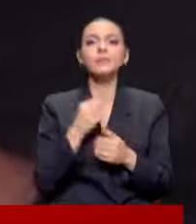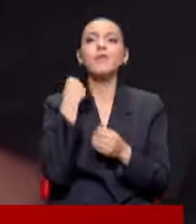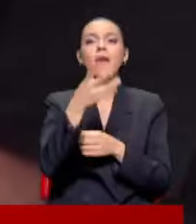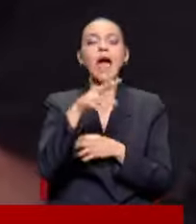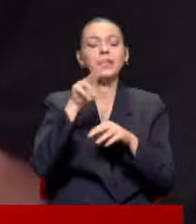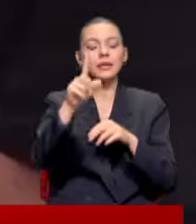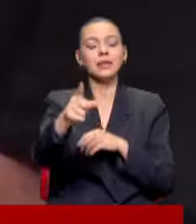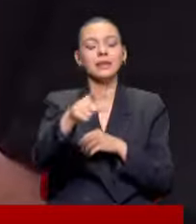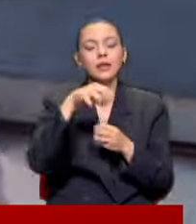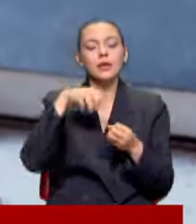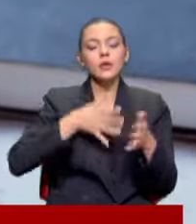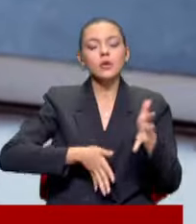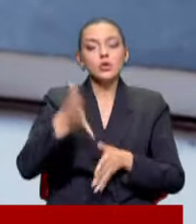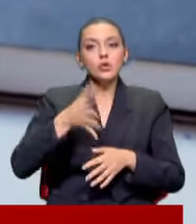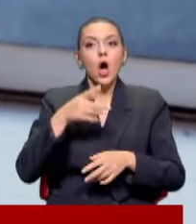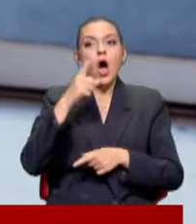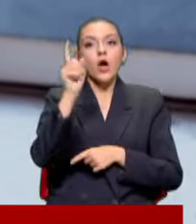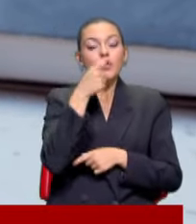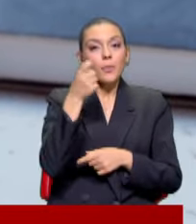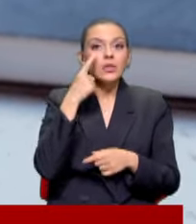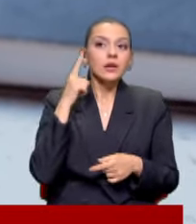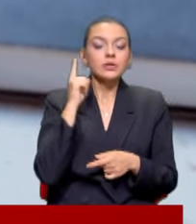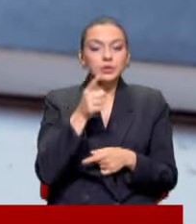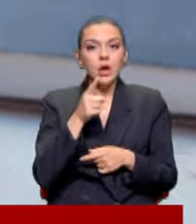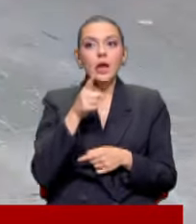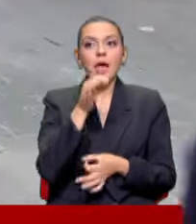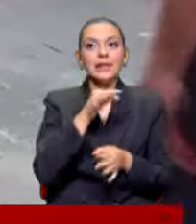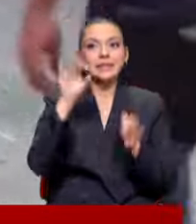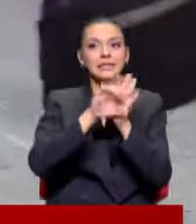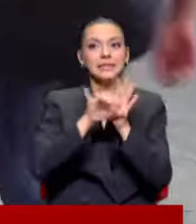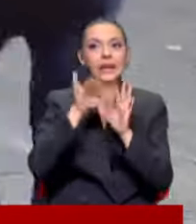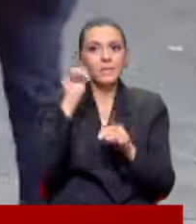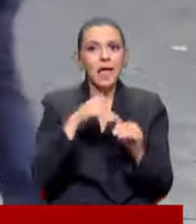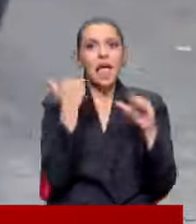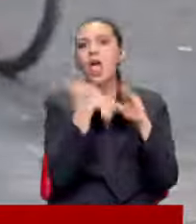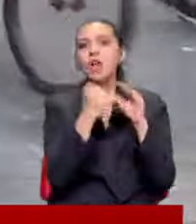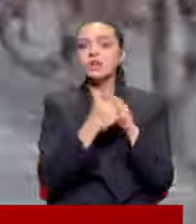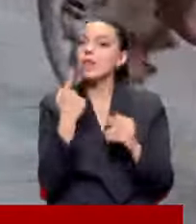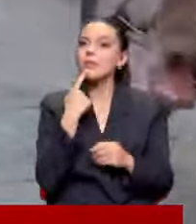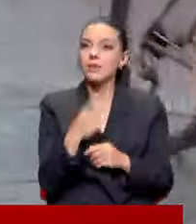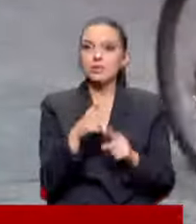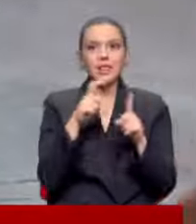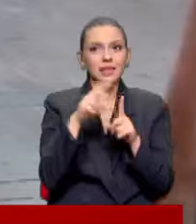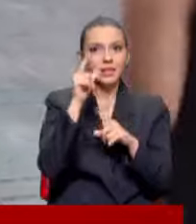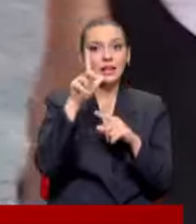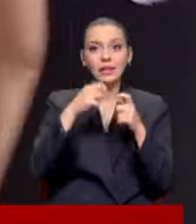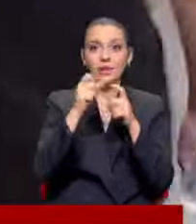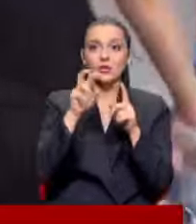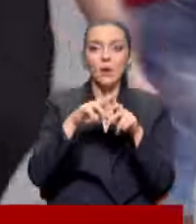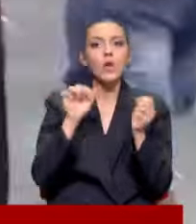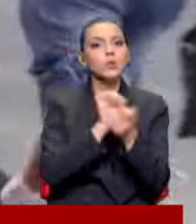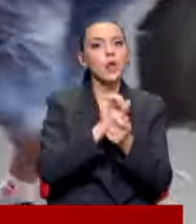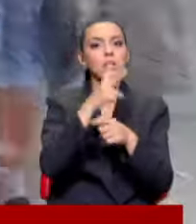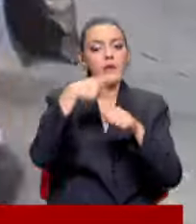röportajında hükümeti ve sosyal medya platformu Instagram'a getirilen yasağı eleştirmişti Dilruba K. Tutuklandı.